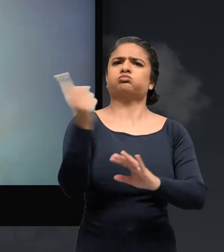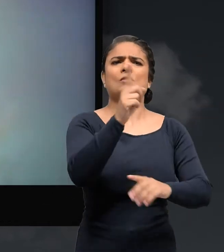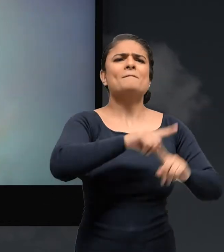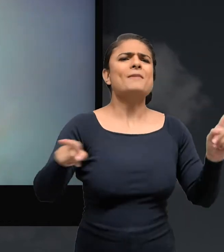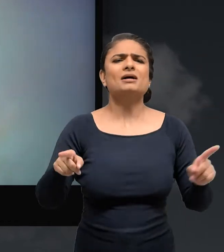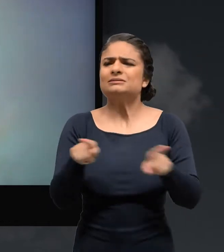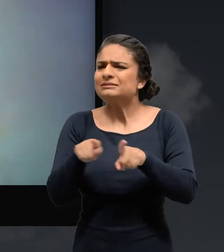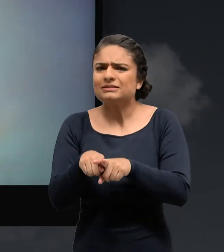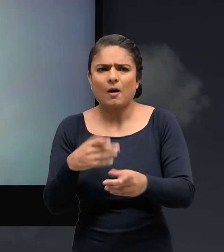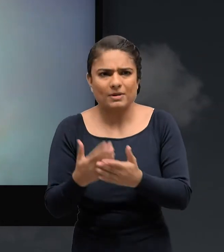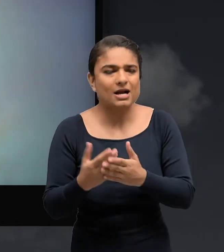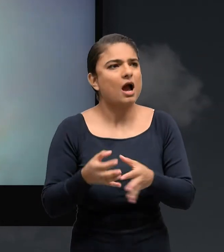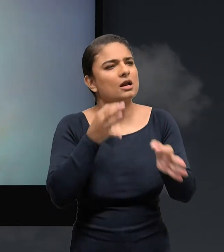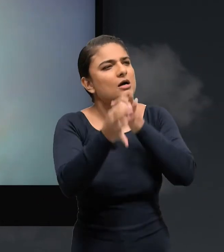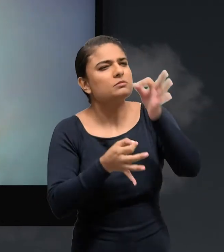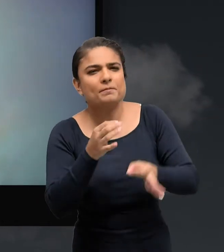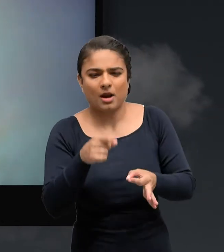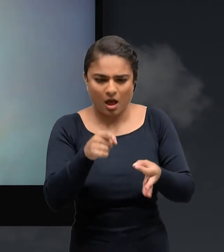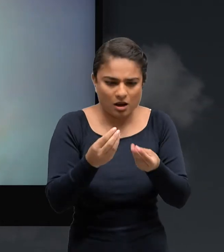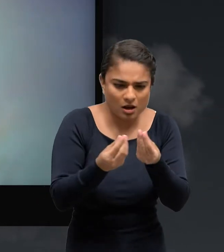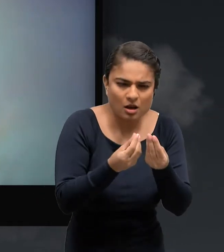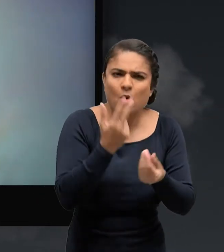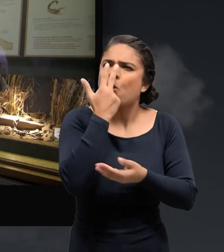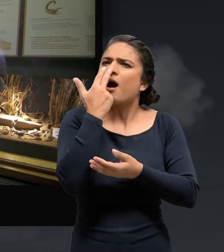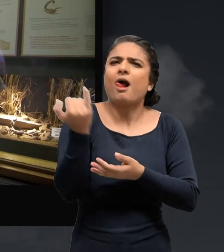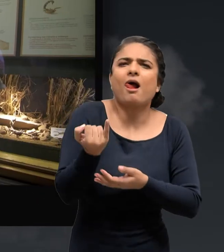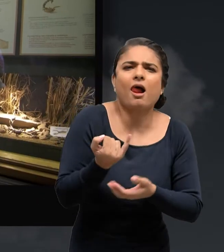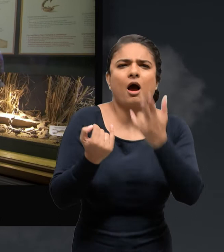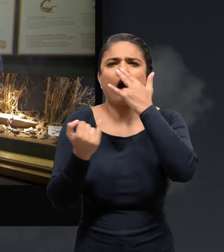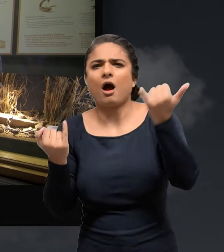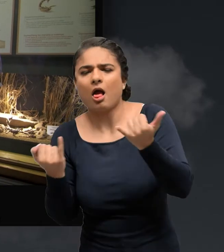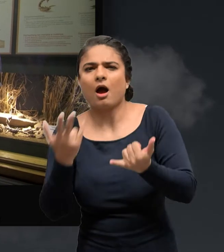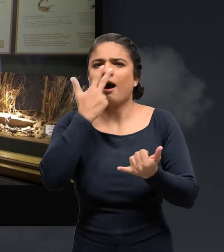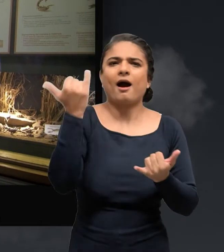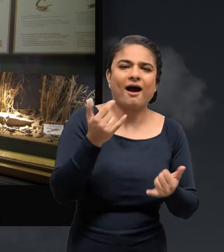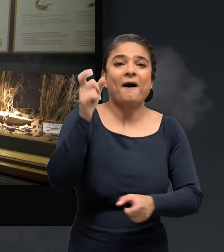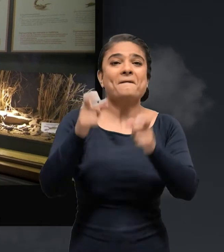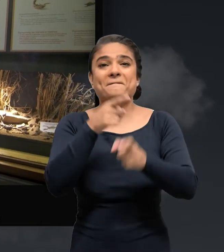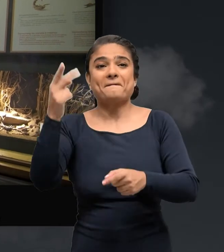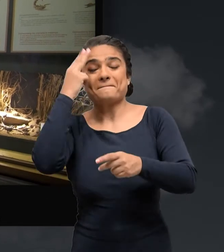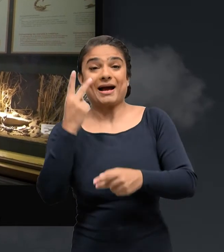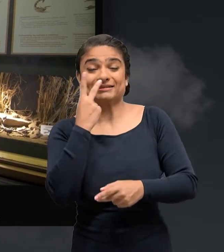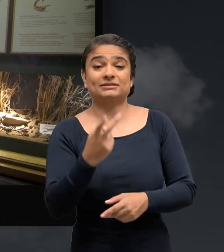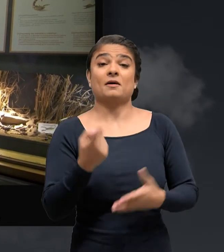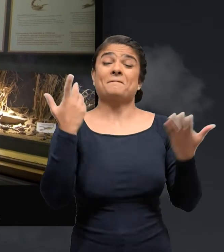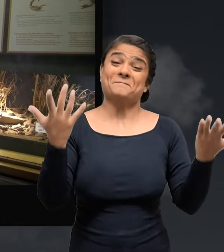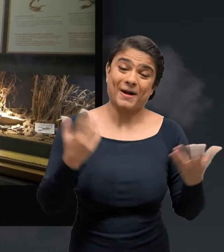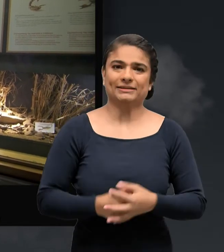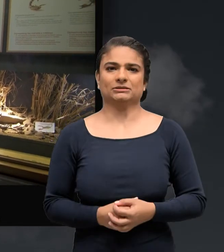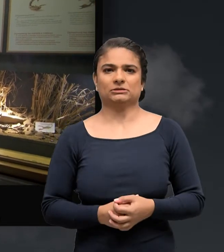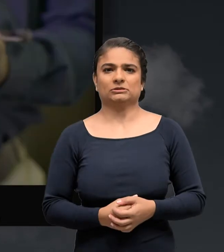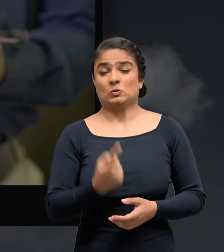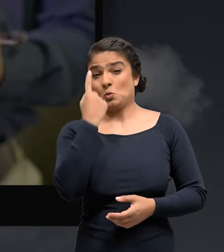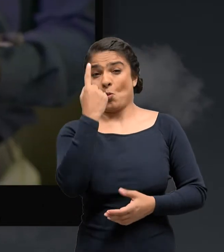dan kan hulle vir jou iets beskryf of vir jou sê lyk so of so. Maar die enigste manier om dit werklik te kan